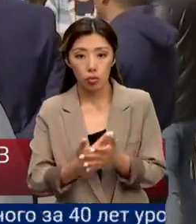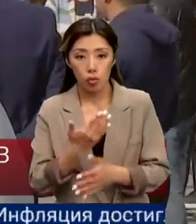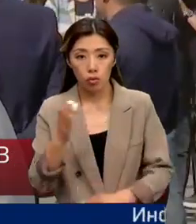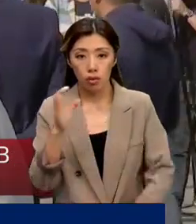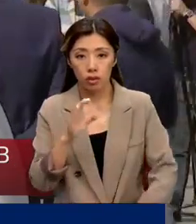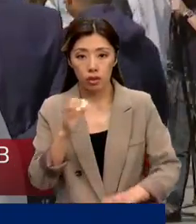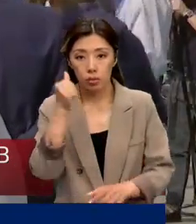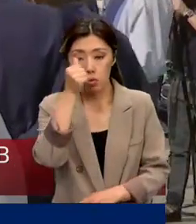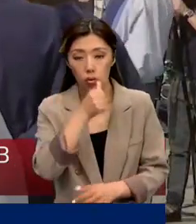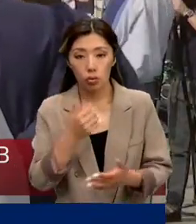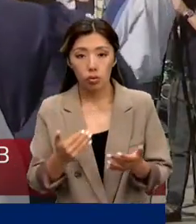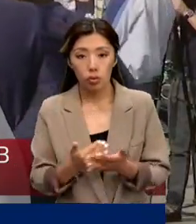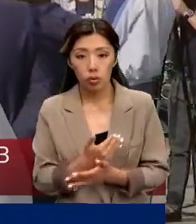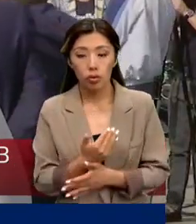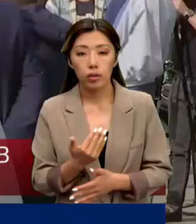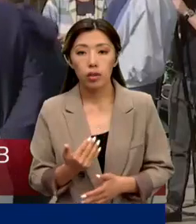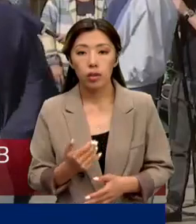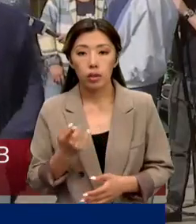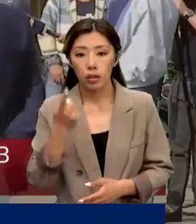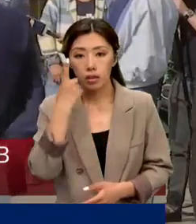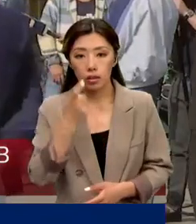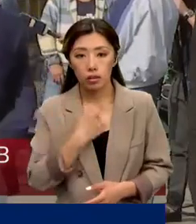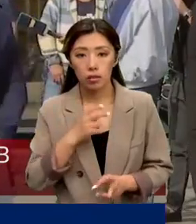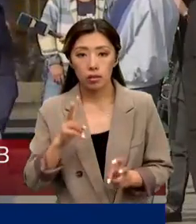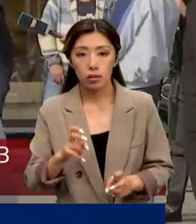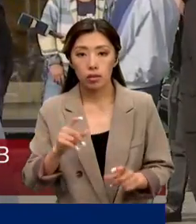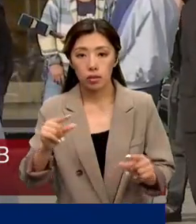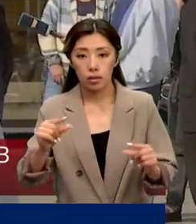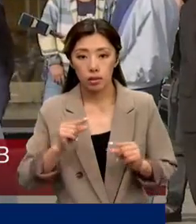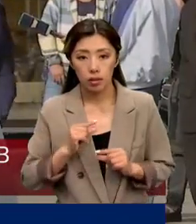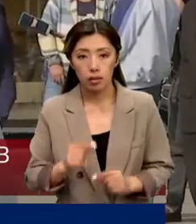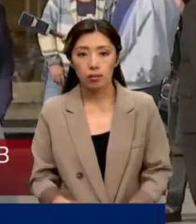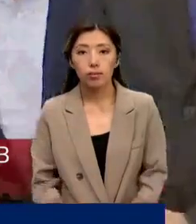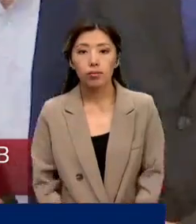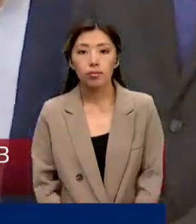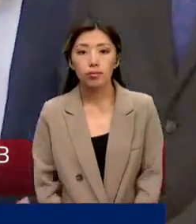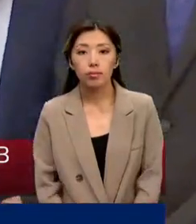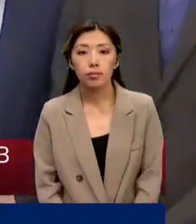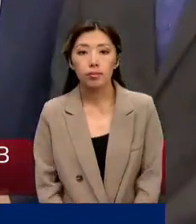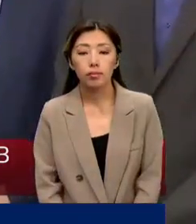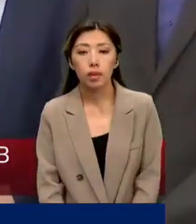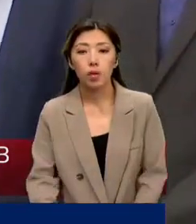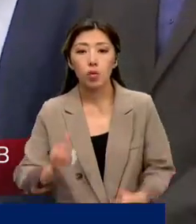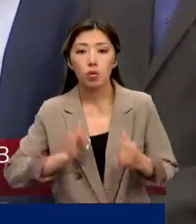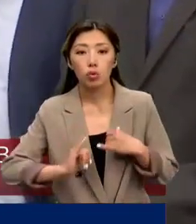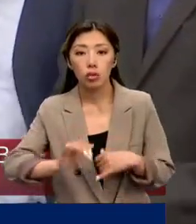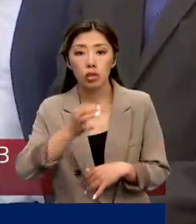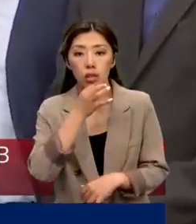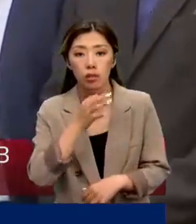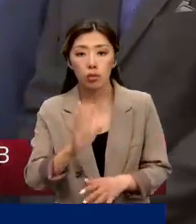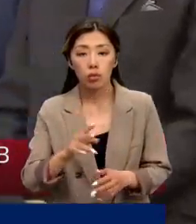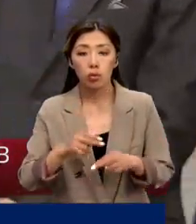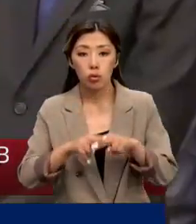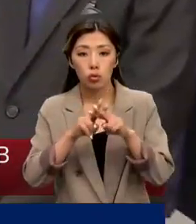учебного процесса, учебного года начала, они сейчас нас оставляют на улице, можно так сказать. По словам педагогов, только в Нур-Султане